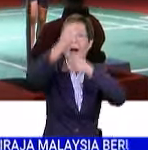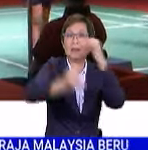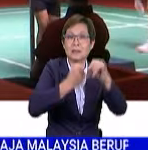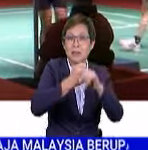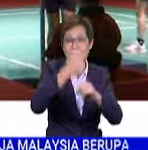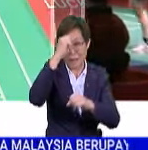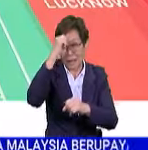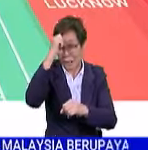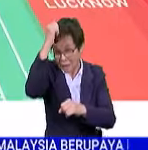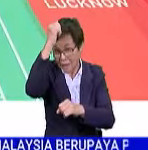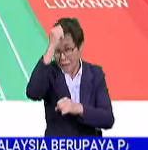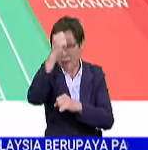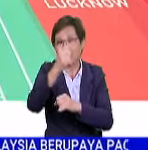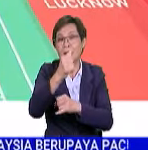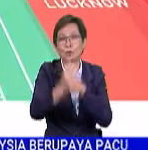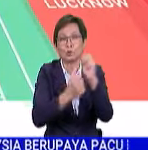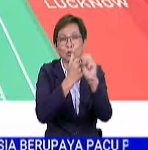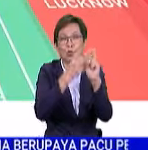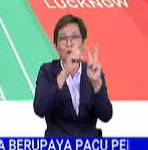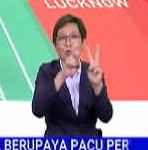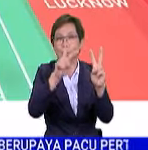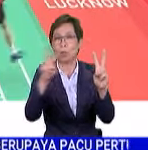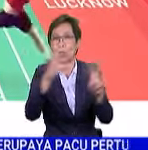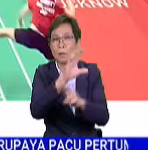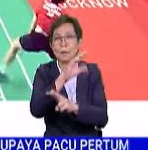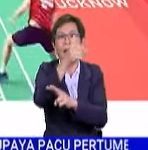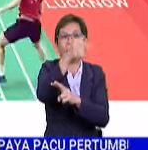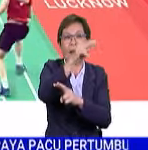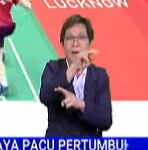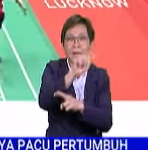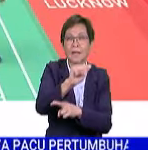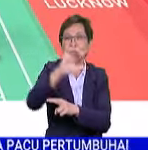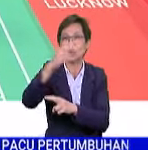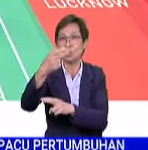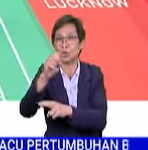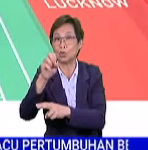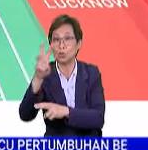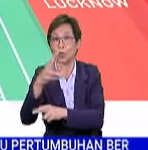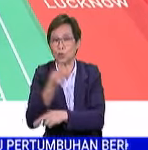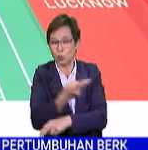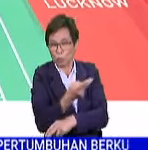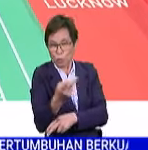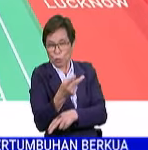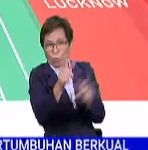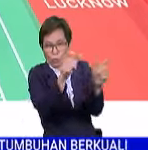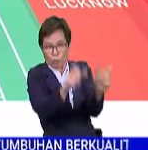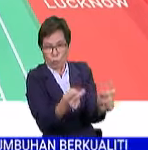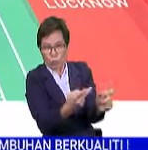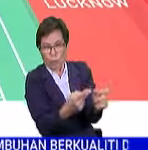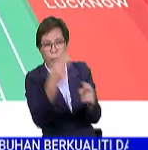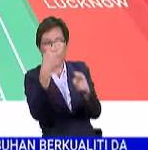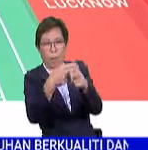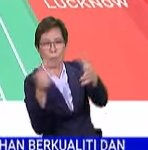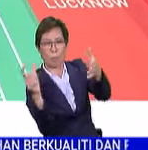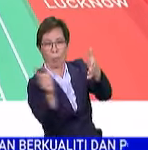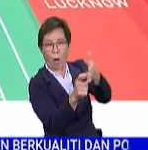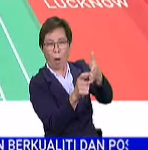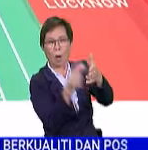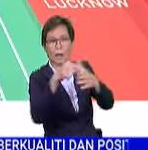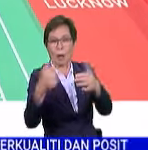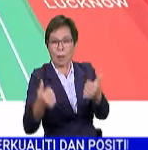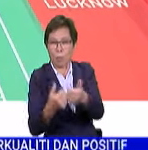Sid Modi 2022 Anna Ching Chiu Mei Jing berpotensi disenaraikan dalam kejohanan